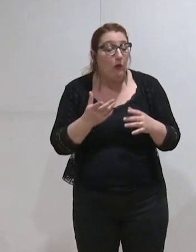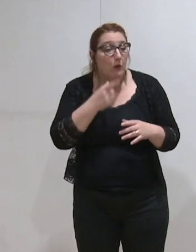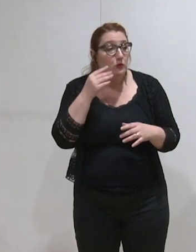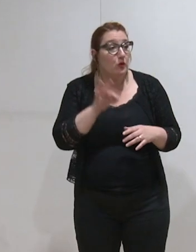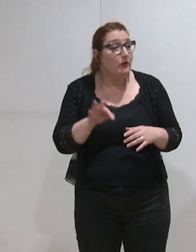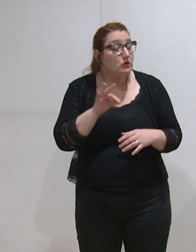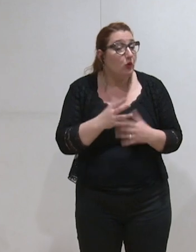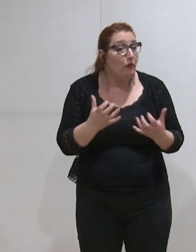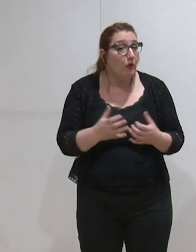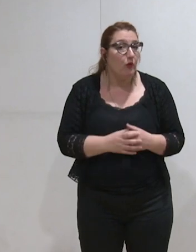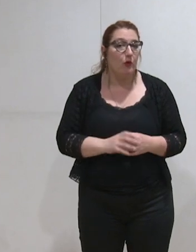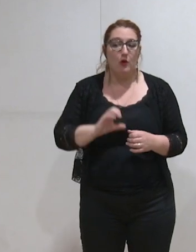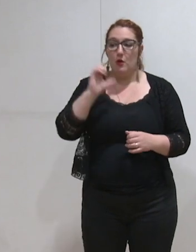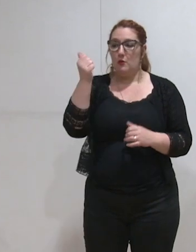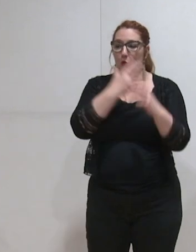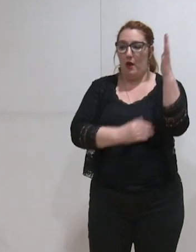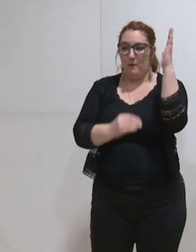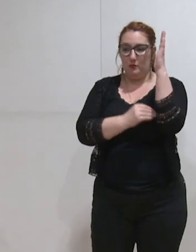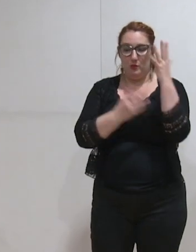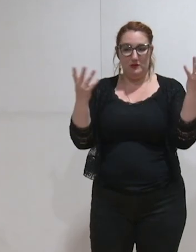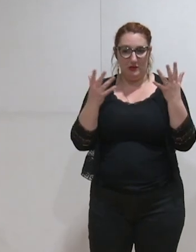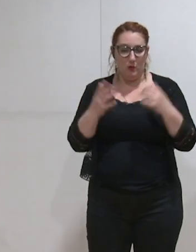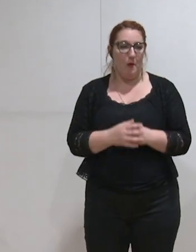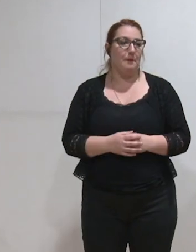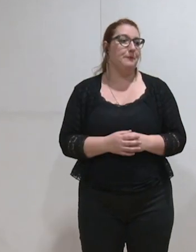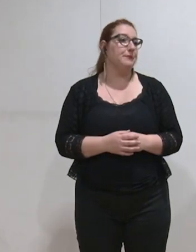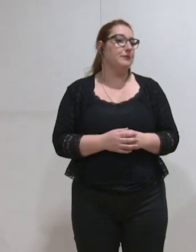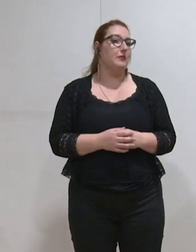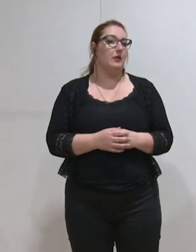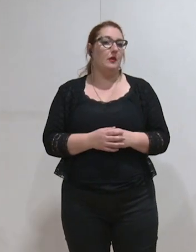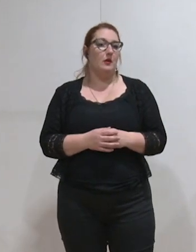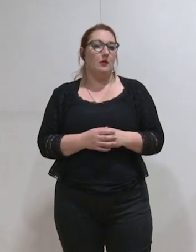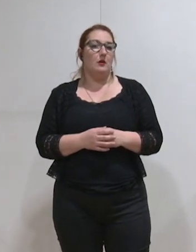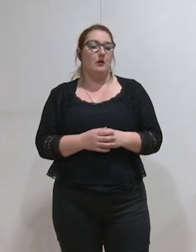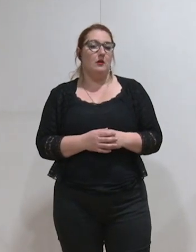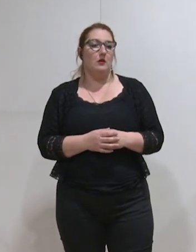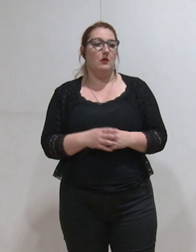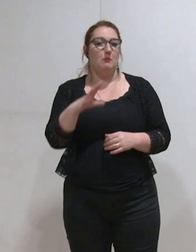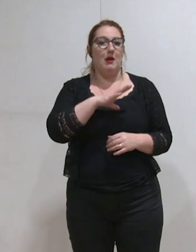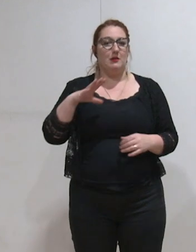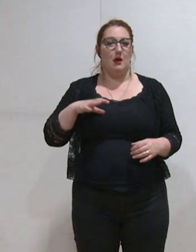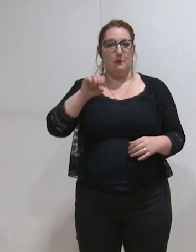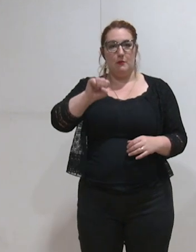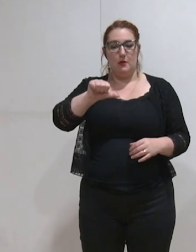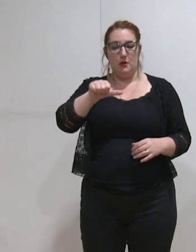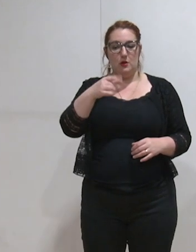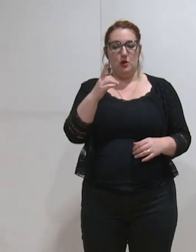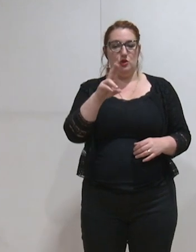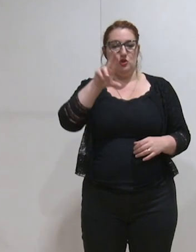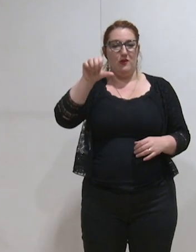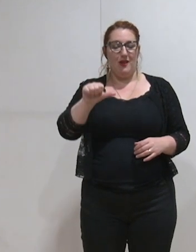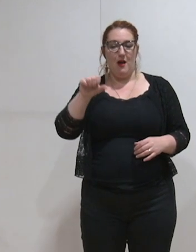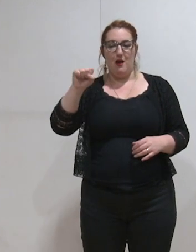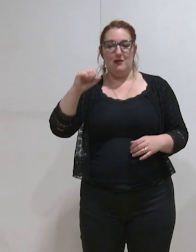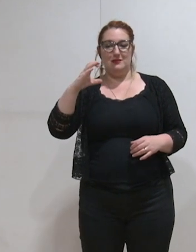fristo donc premier amendement il s'agit de supprimer en fait les éléments concernant le madame Sandra Scalia